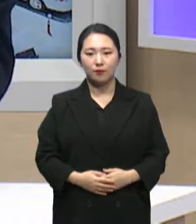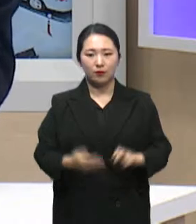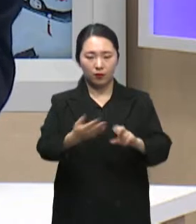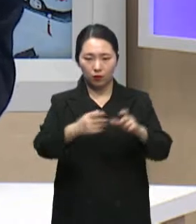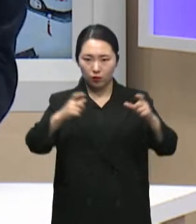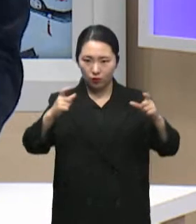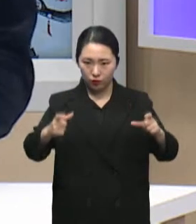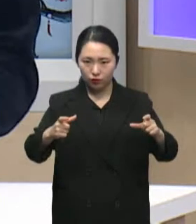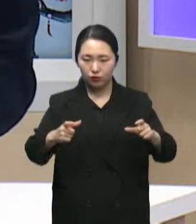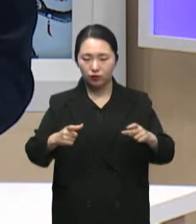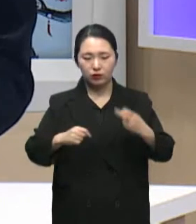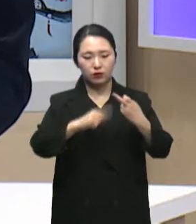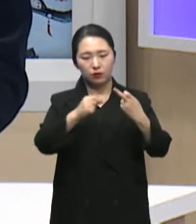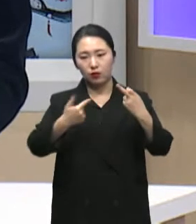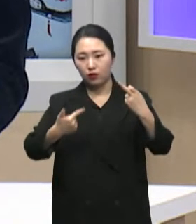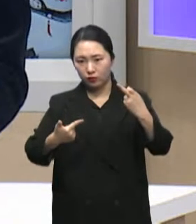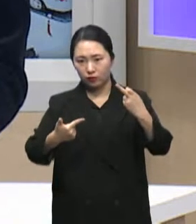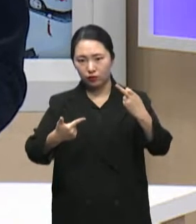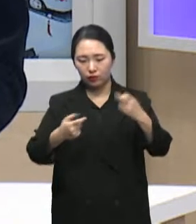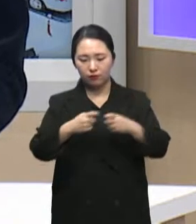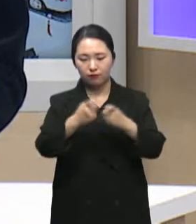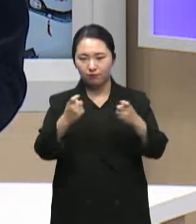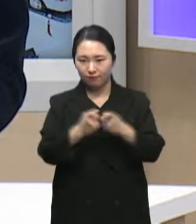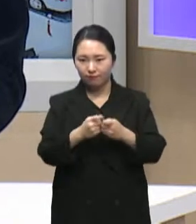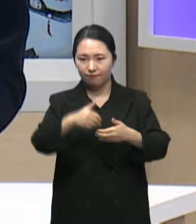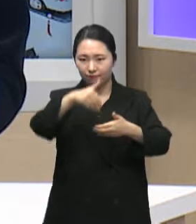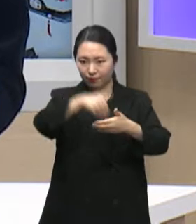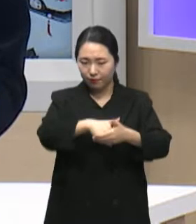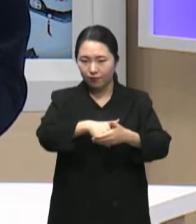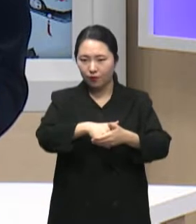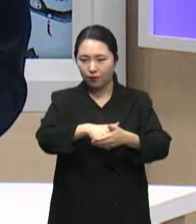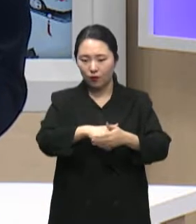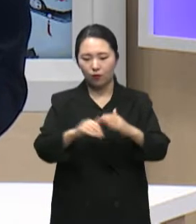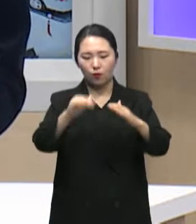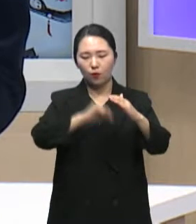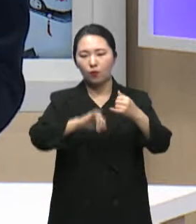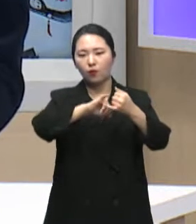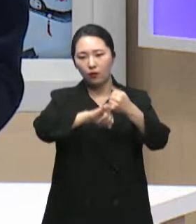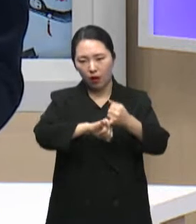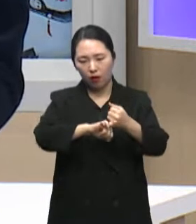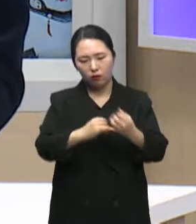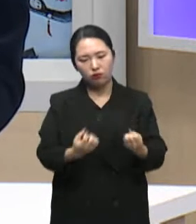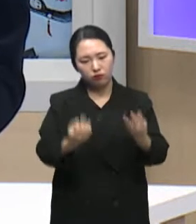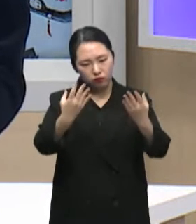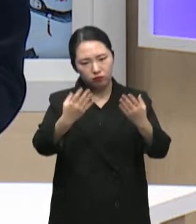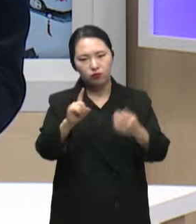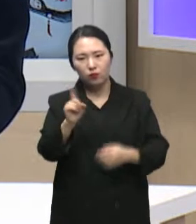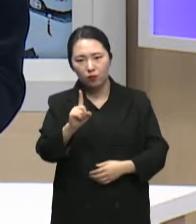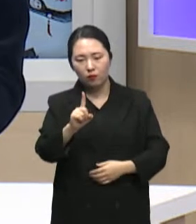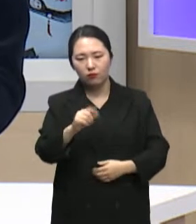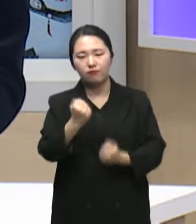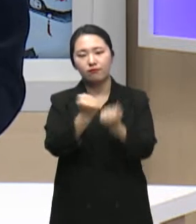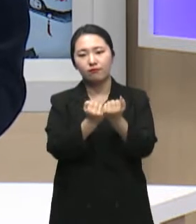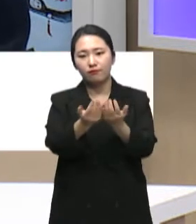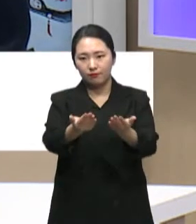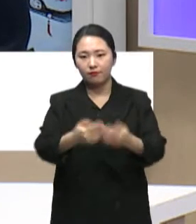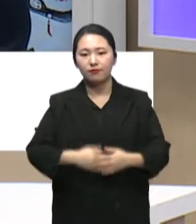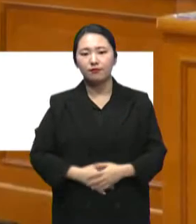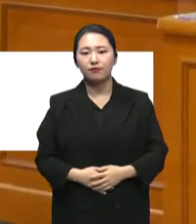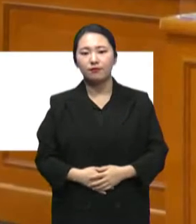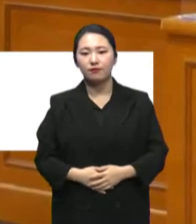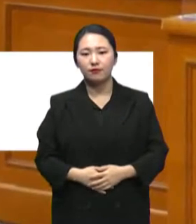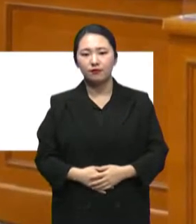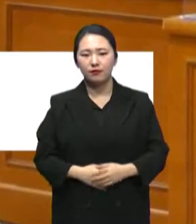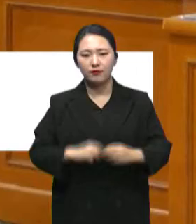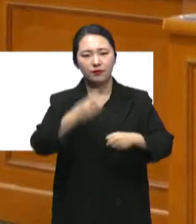출구는 지난 6일 민선 7기 공약 추진 사항 최종보고회 를 가졌습니다 이번 보고에는 지난 3년간의